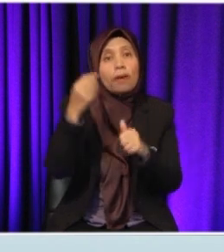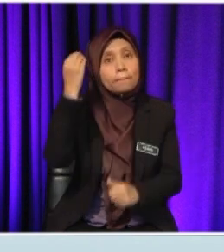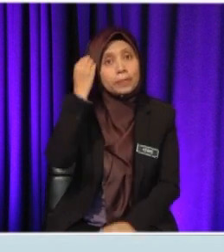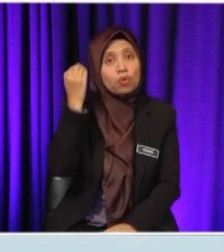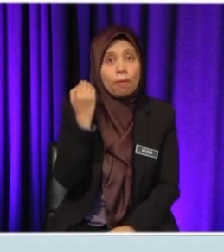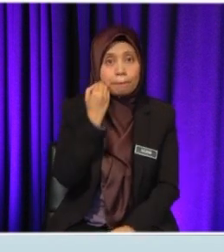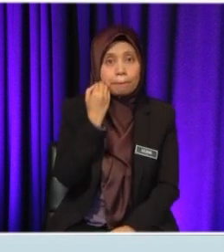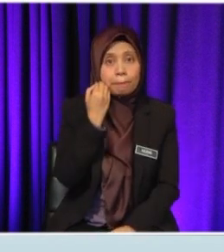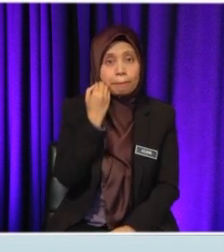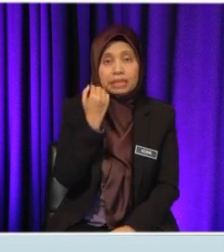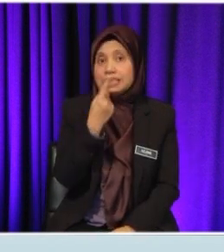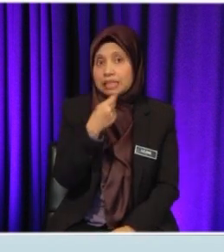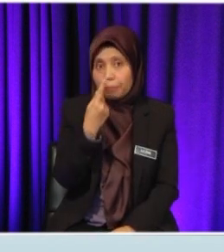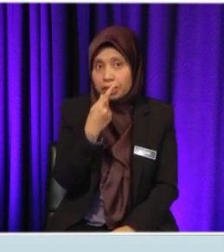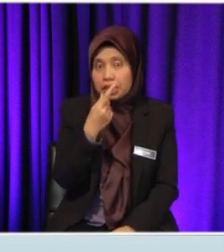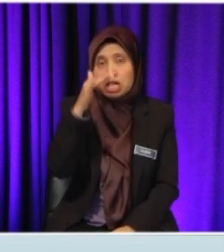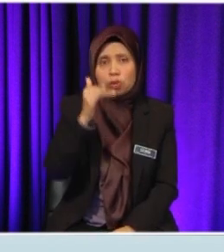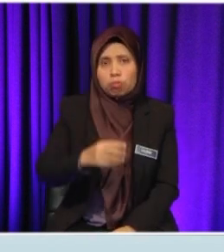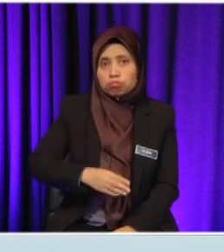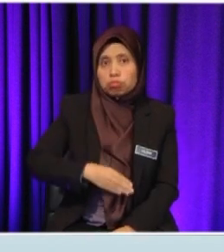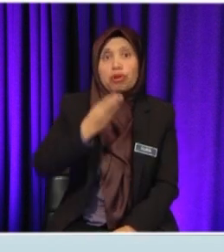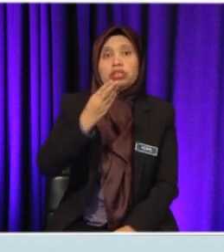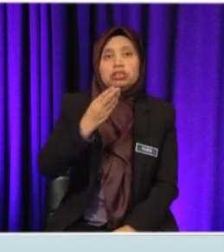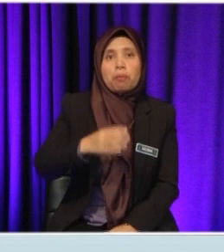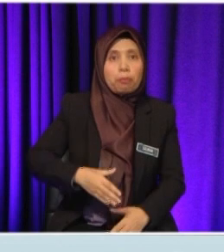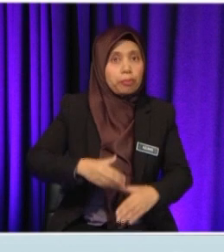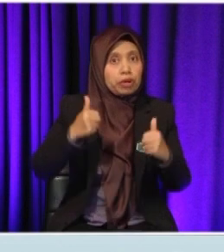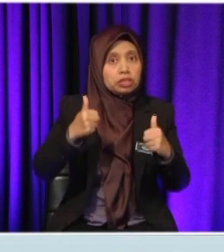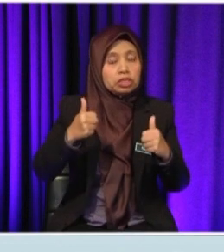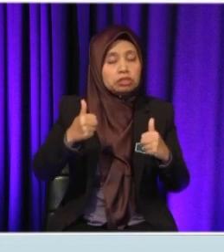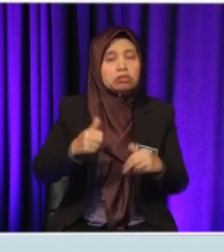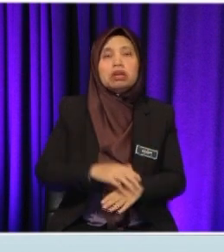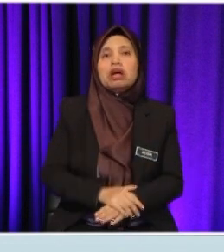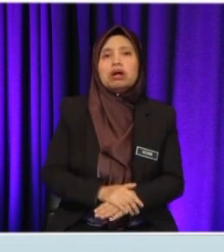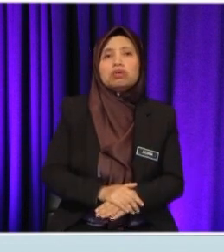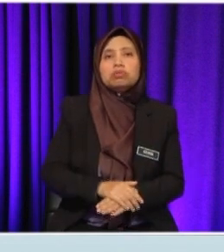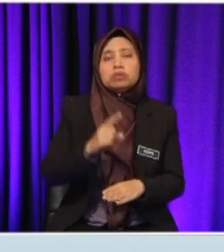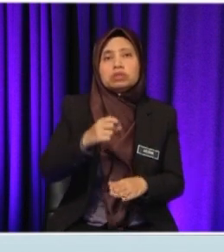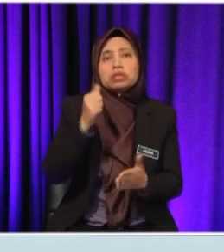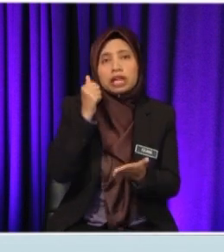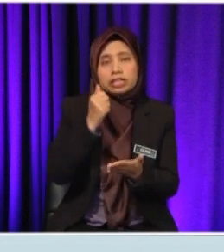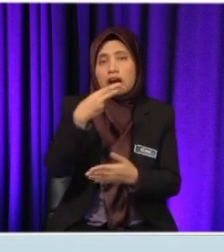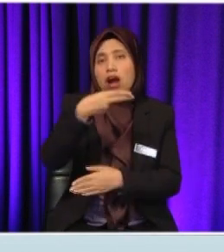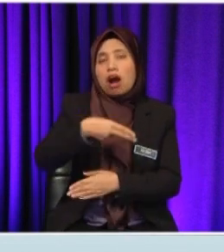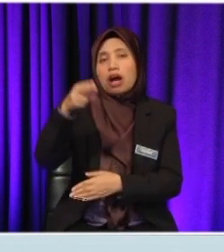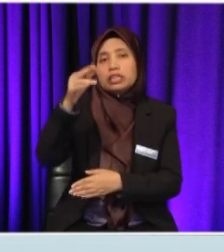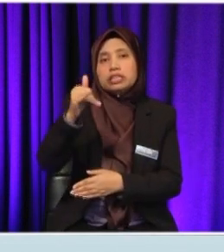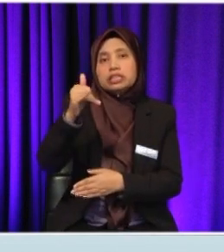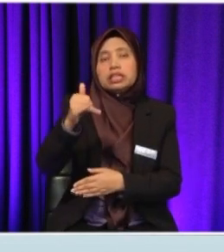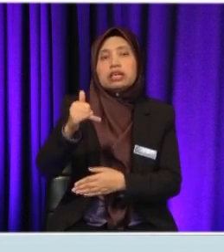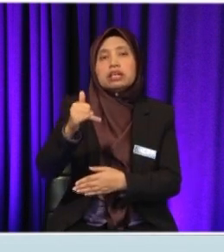Okey, siapa dia peguam? Adalah seorang yang berani. Berani menegakkan haknya sebagai penumpang, mewakili penumpang